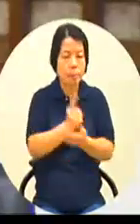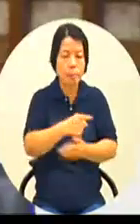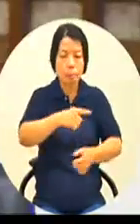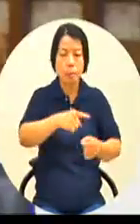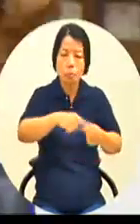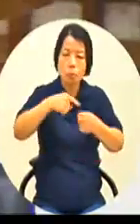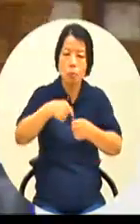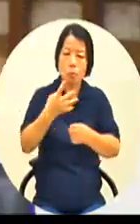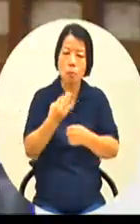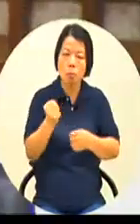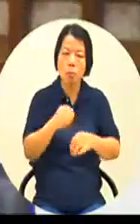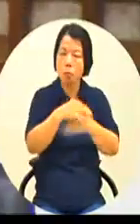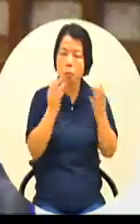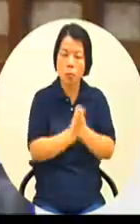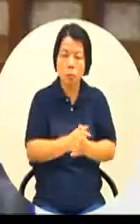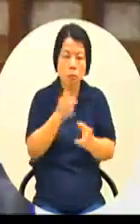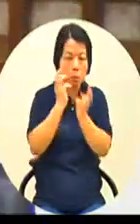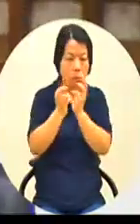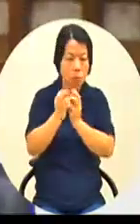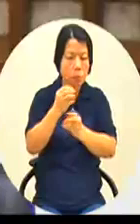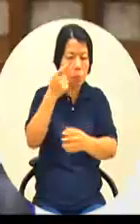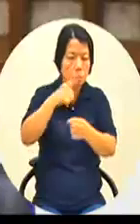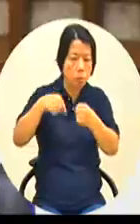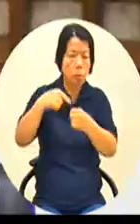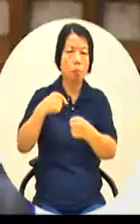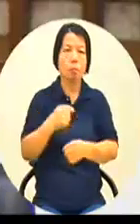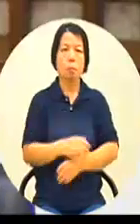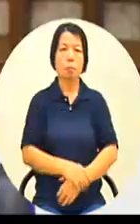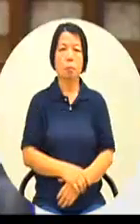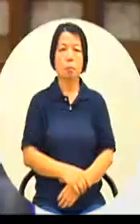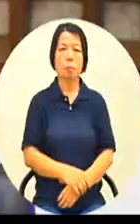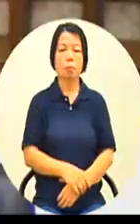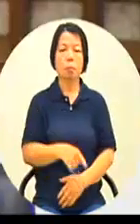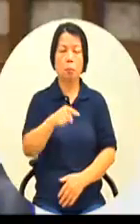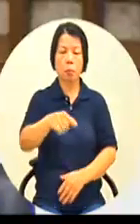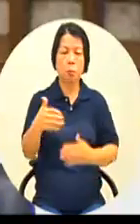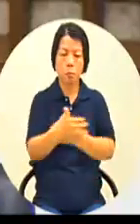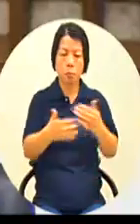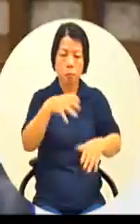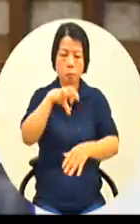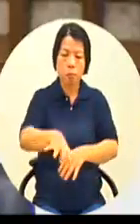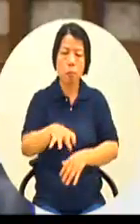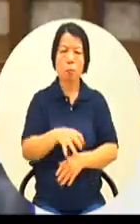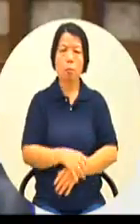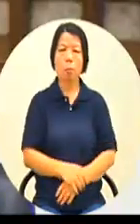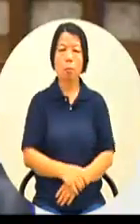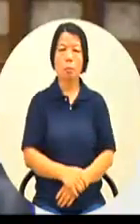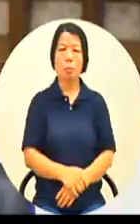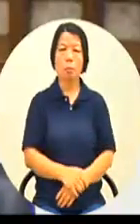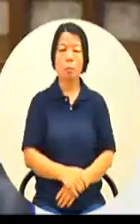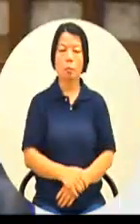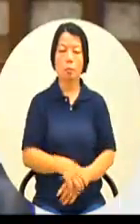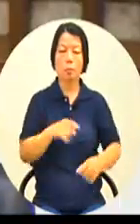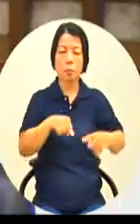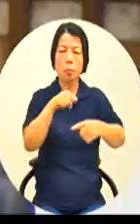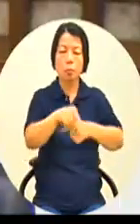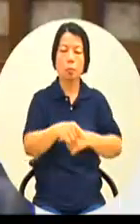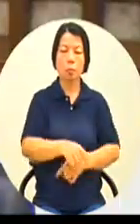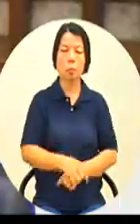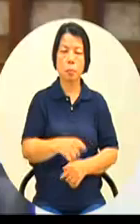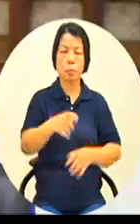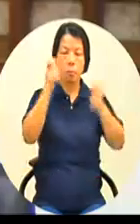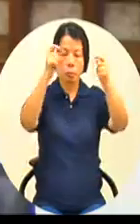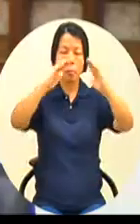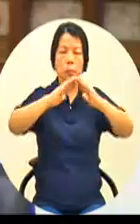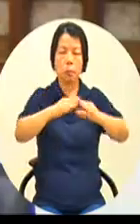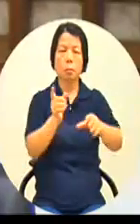不俗，而且不是贵爱贵呢。贵啦吼，贵不俗，甲局长提供一下。平均数高雄市的计程车